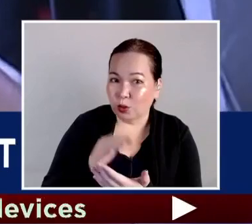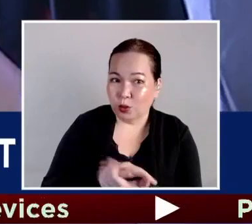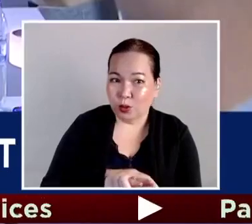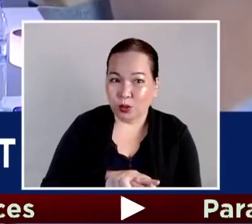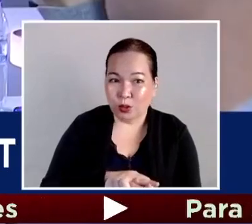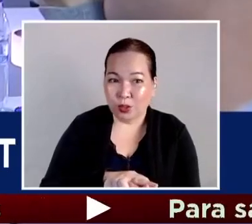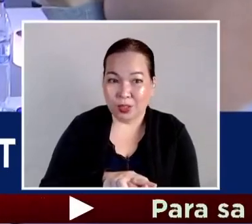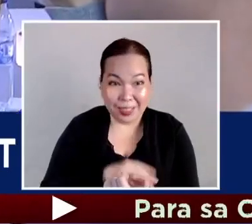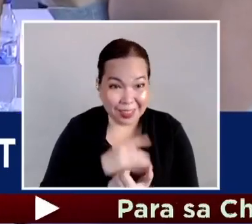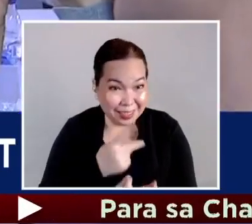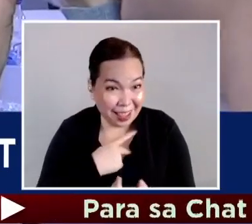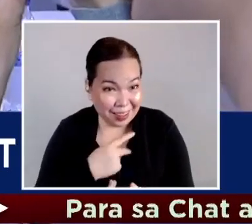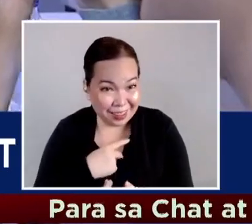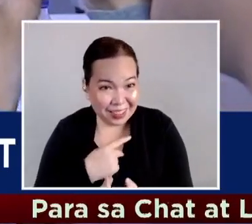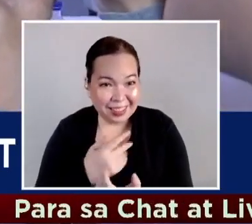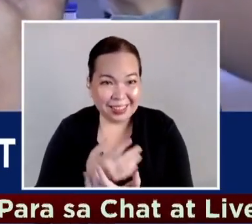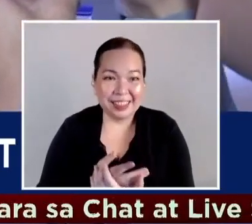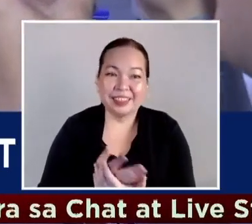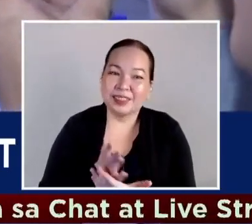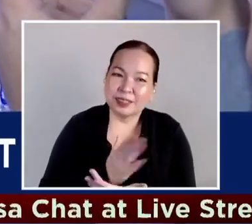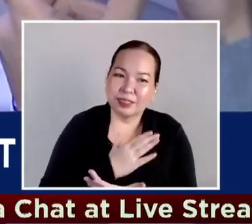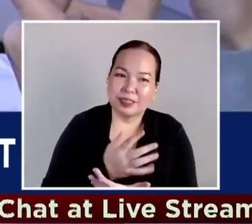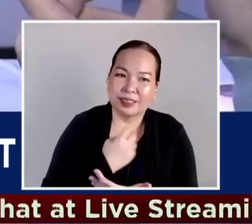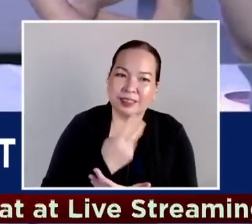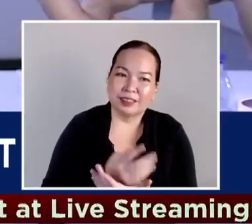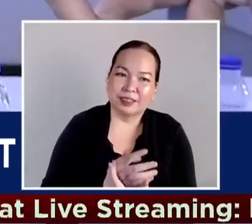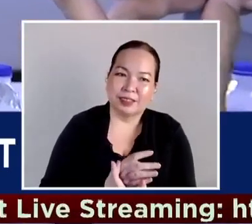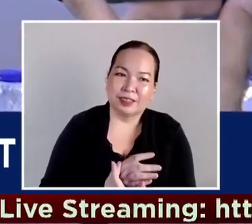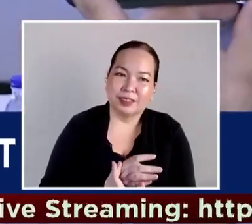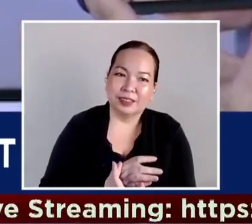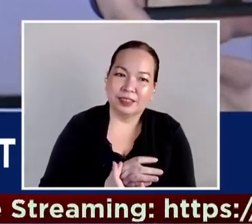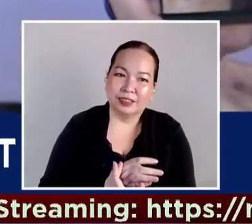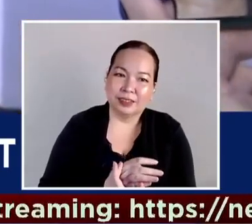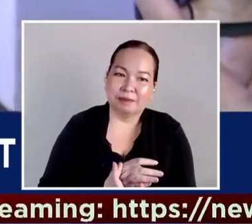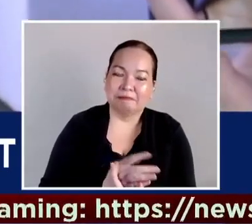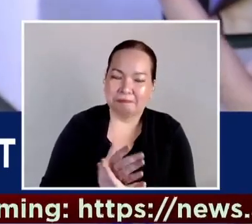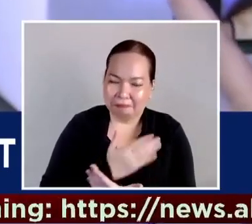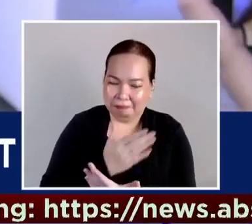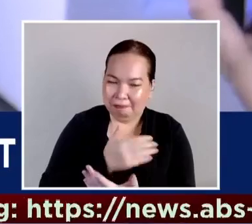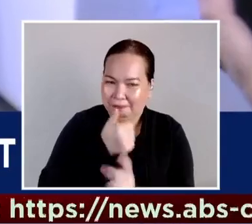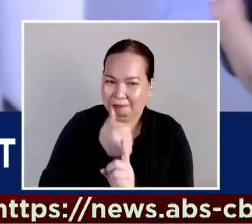lang ng singer lang. Never mind, I'll find someone like you.